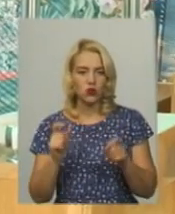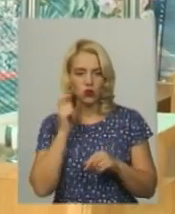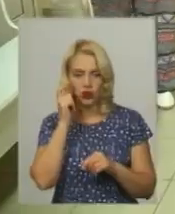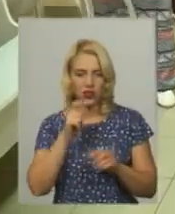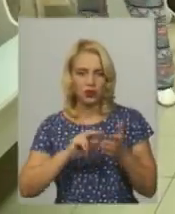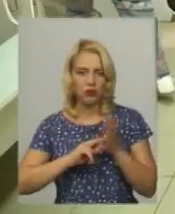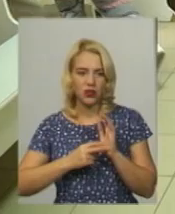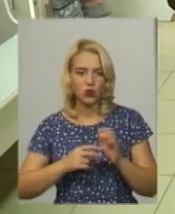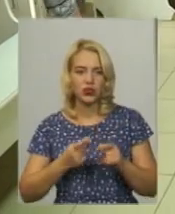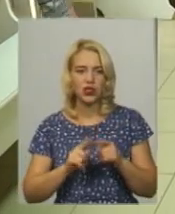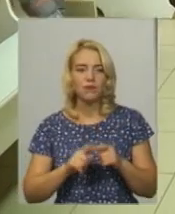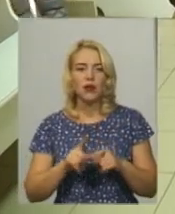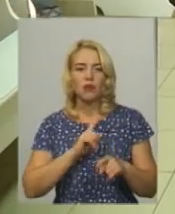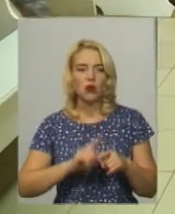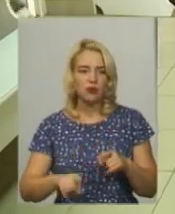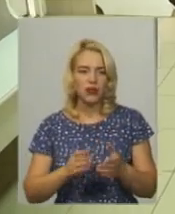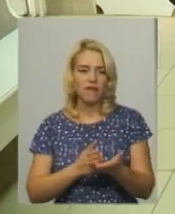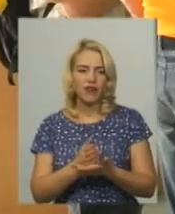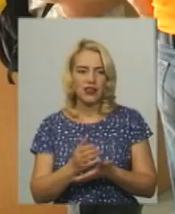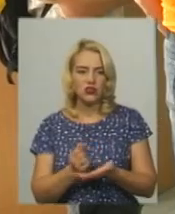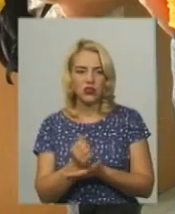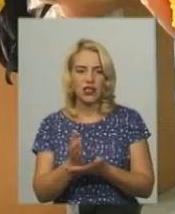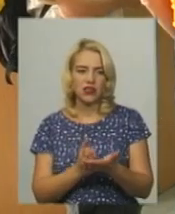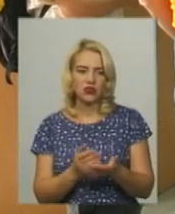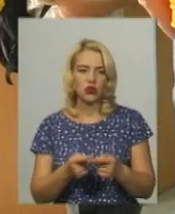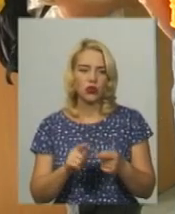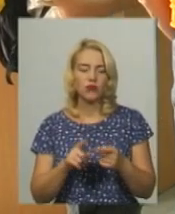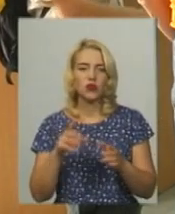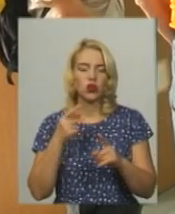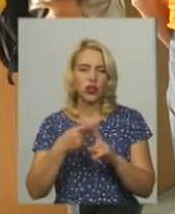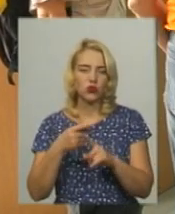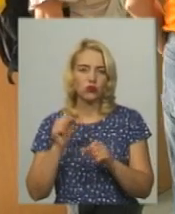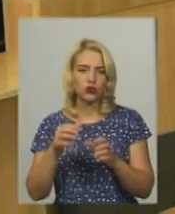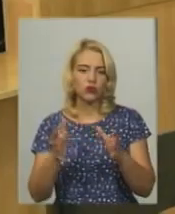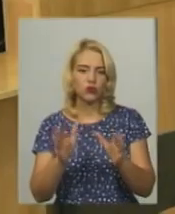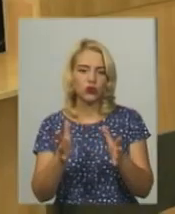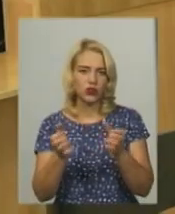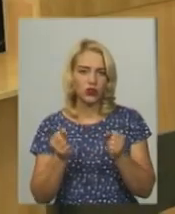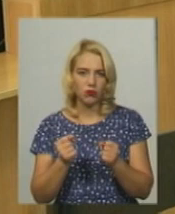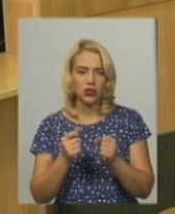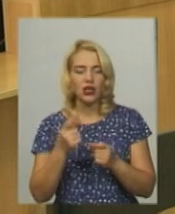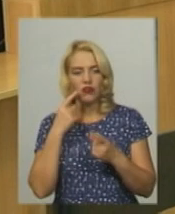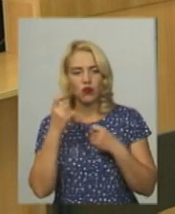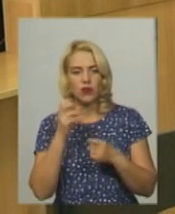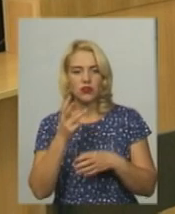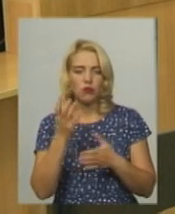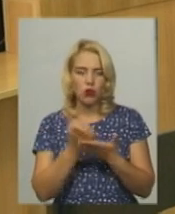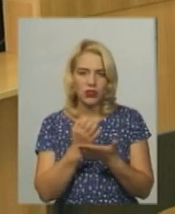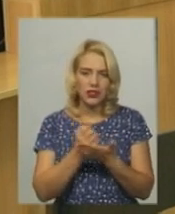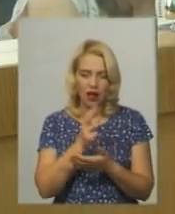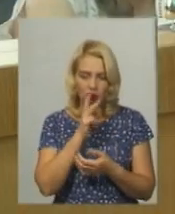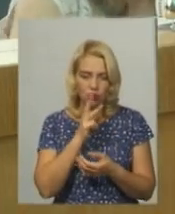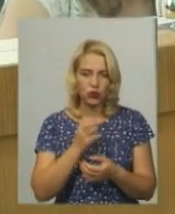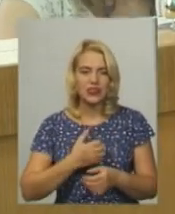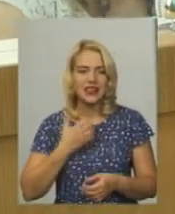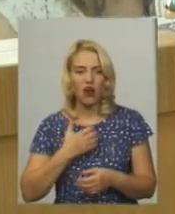планує запустити мобільну версію сервісу, додає Євгеній Капінус. У додатку можна буде отримати інформацію про заробіток, страховий стаж, про те, на